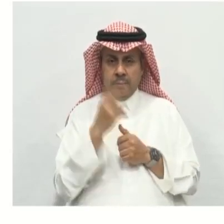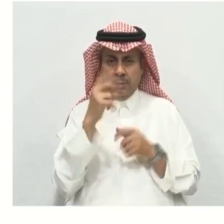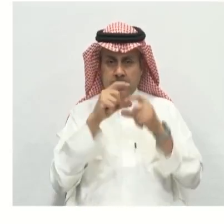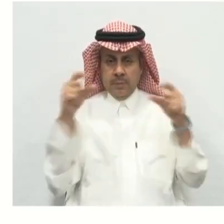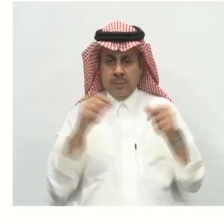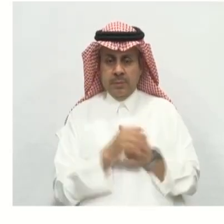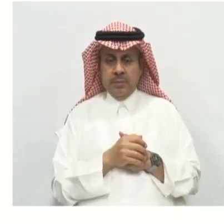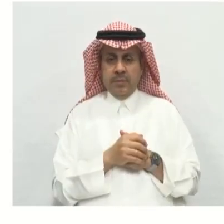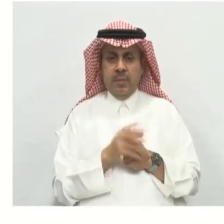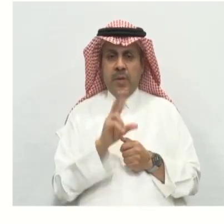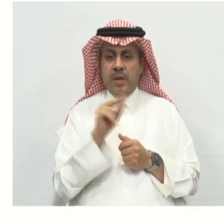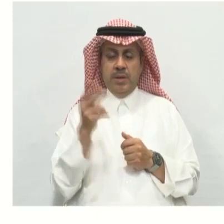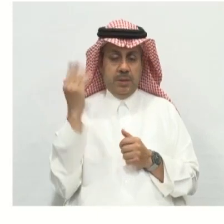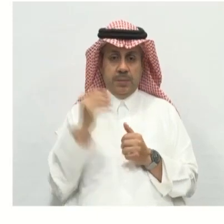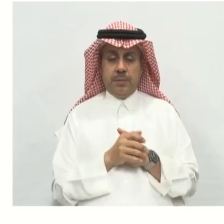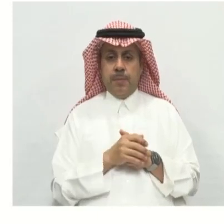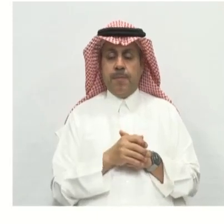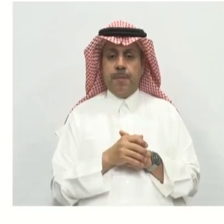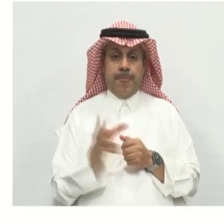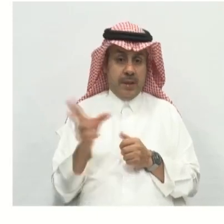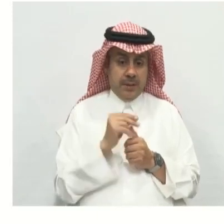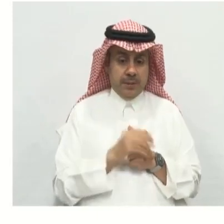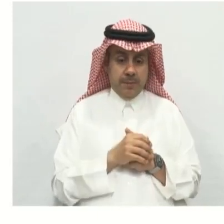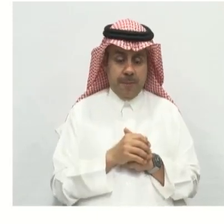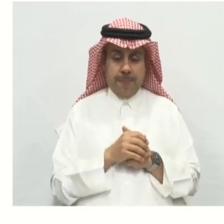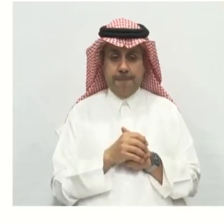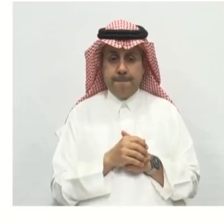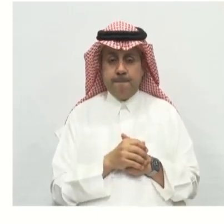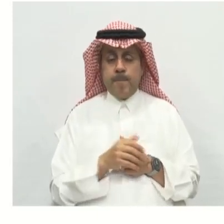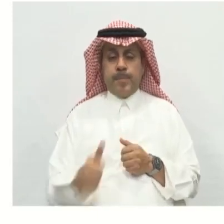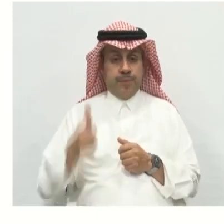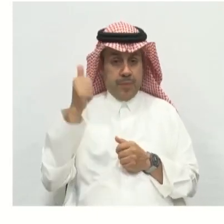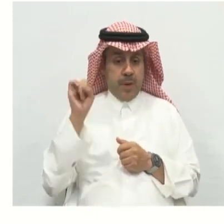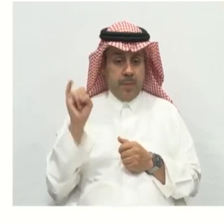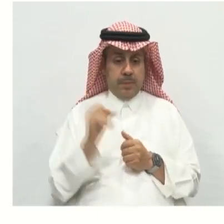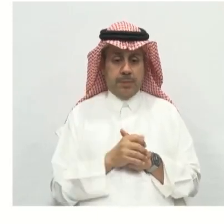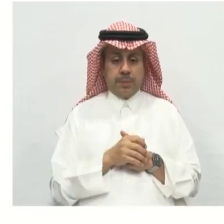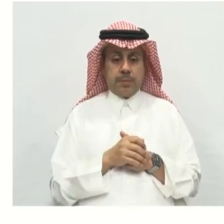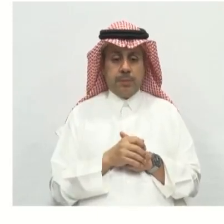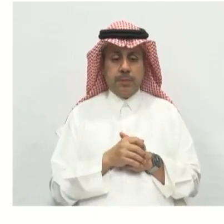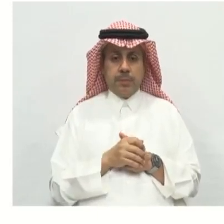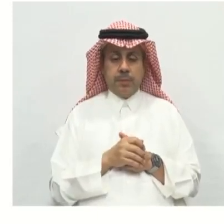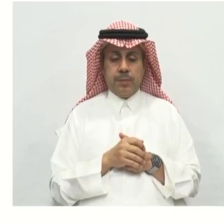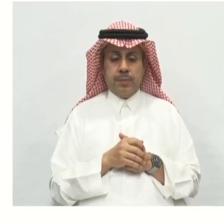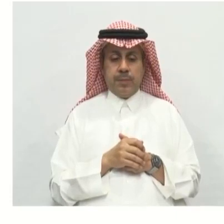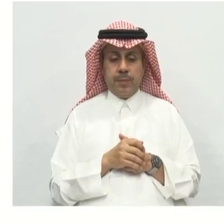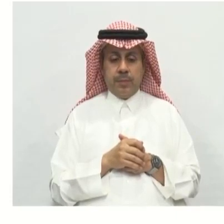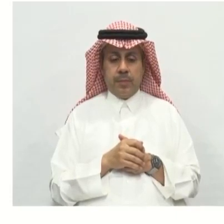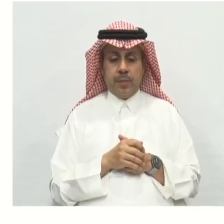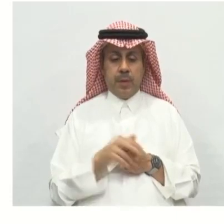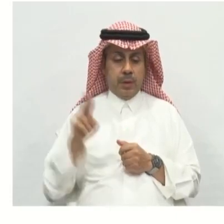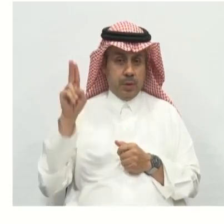السابق سيحقق نموذج العباره النتائج التاليه نلاحظ هنا اي ام دي بي فريس موديل